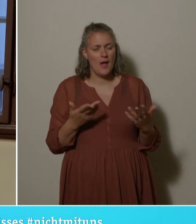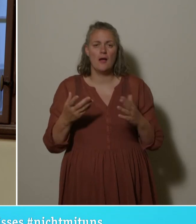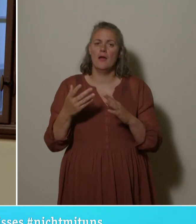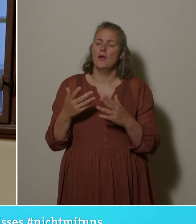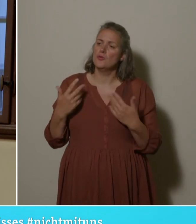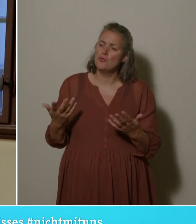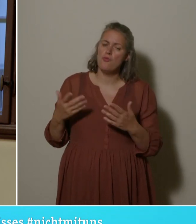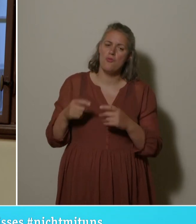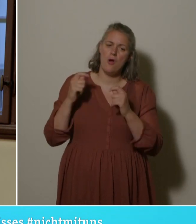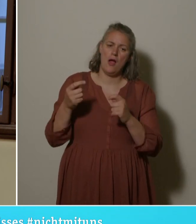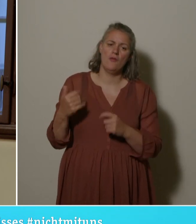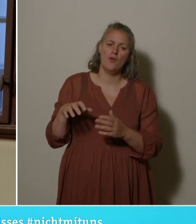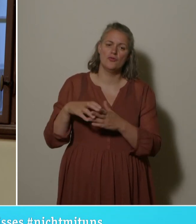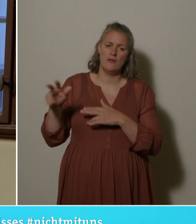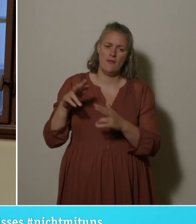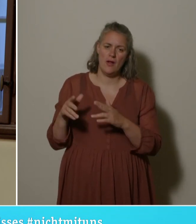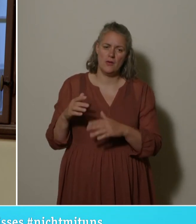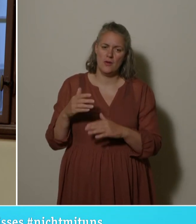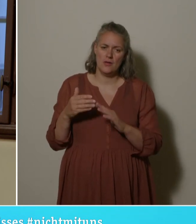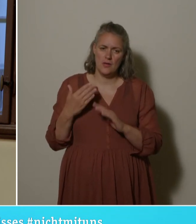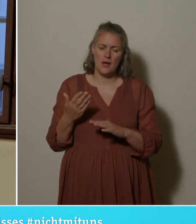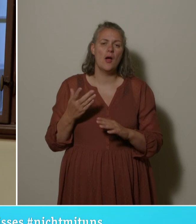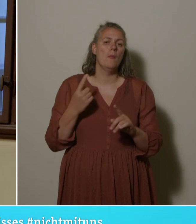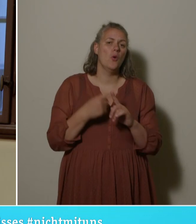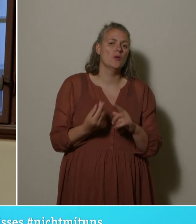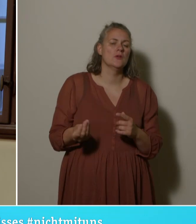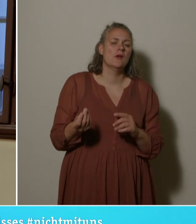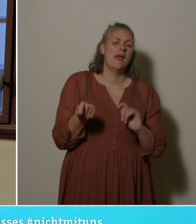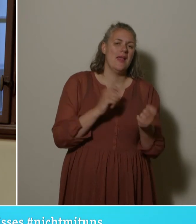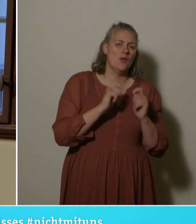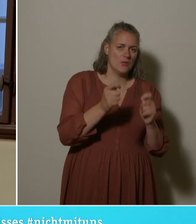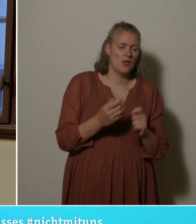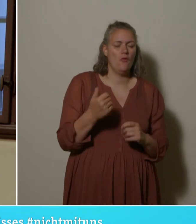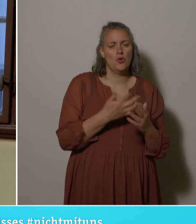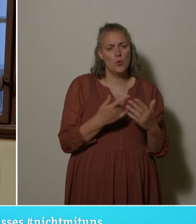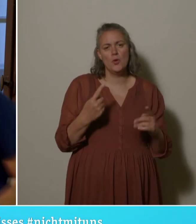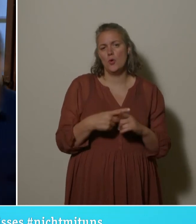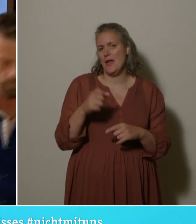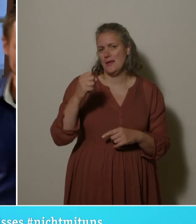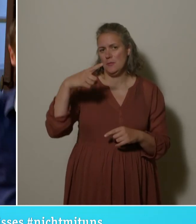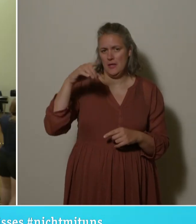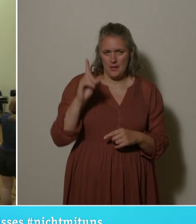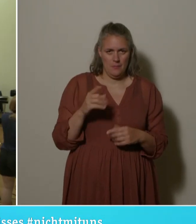auch den Antrag der Stadtverwaltung plus dem Änderungsantrag von Grünen und SPD. Dankeschön.